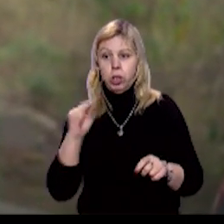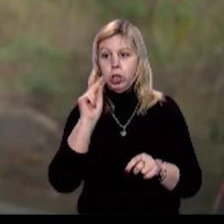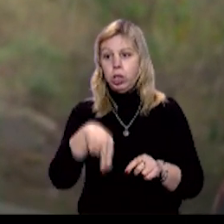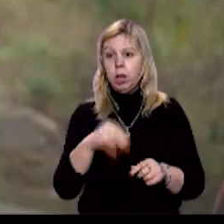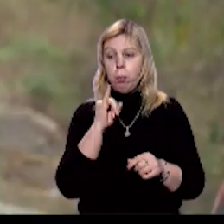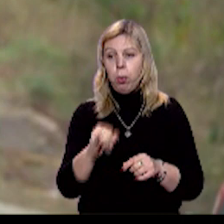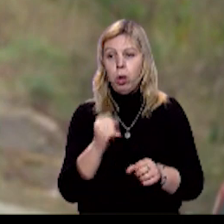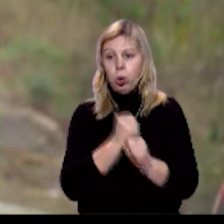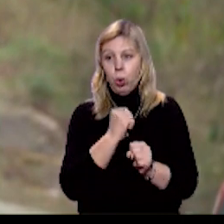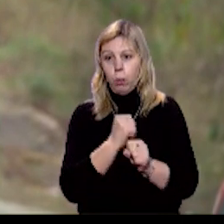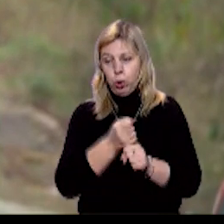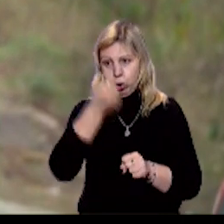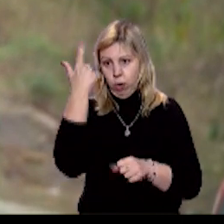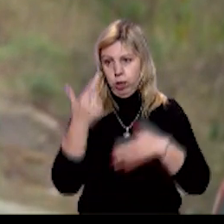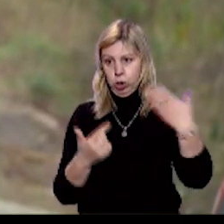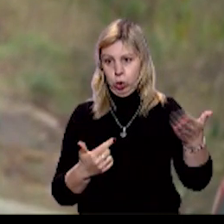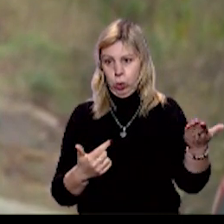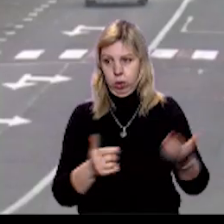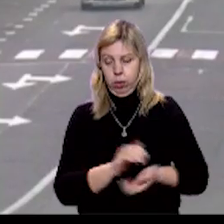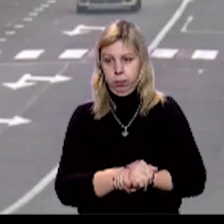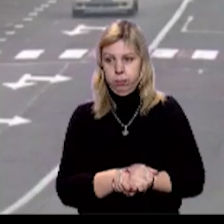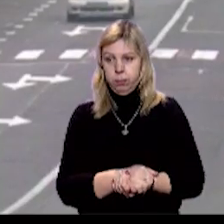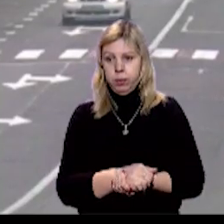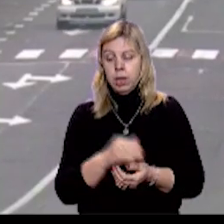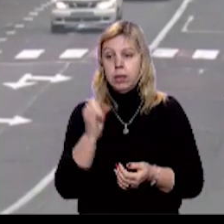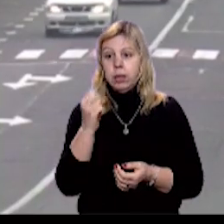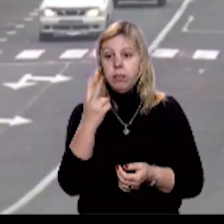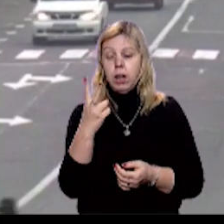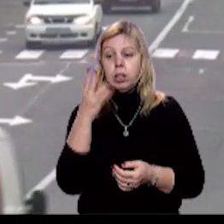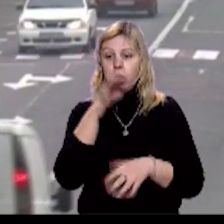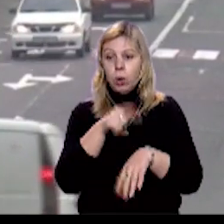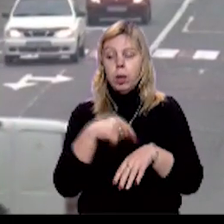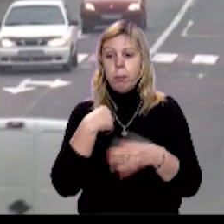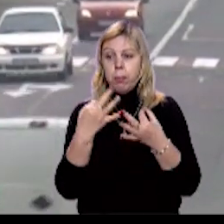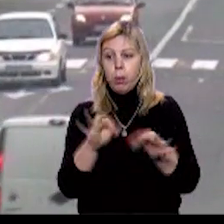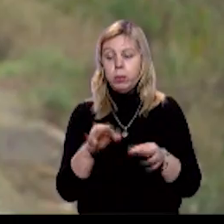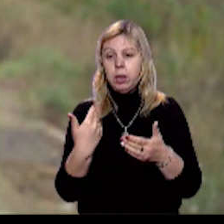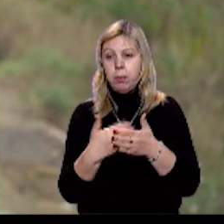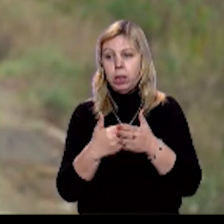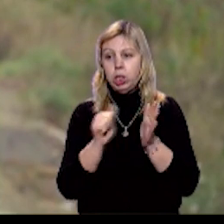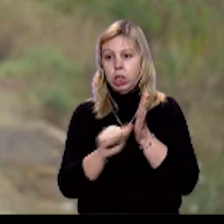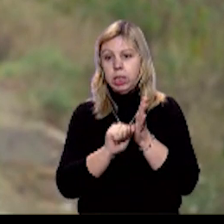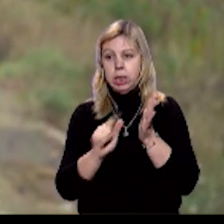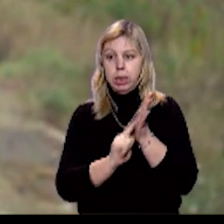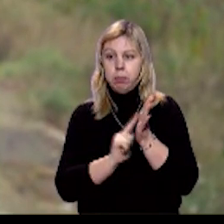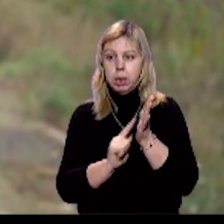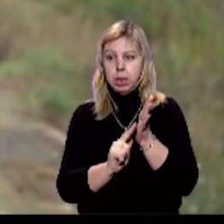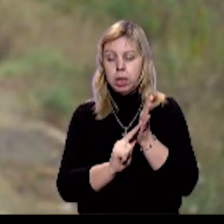через погану роботу словацької сторони. Це 12 годин. Ми пропускаємо біля